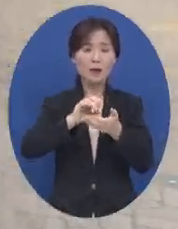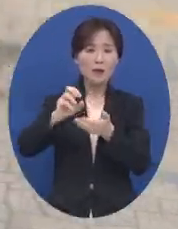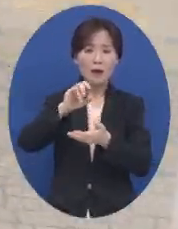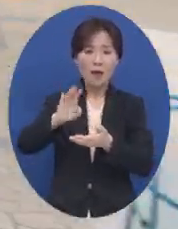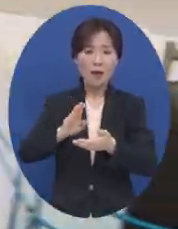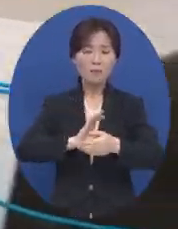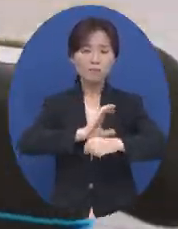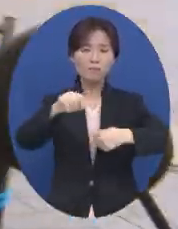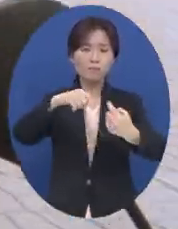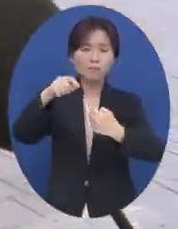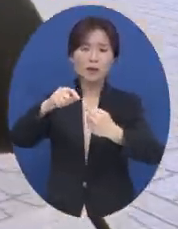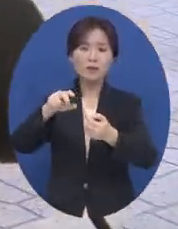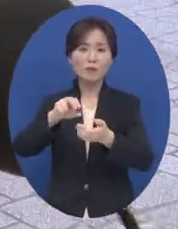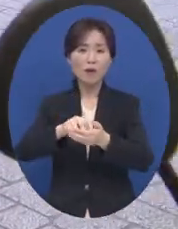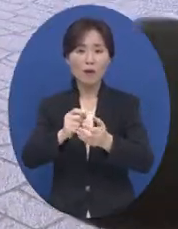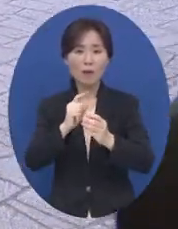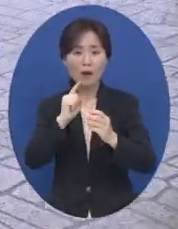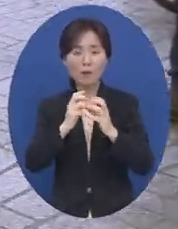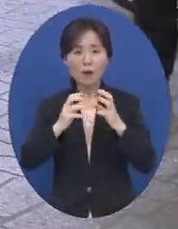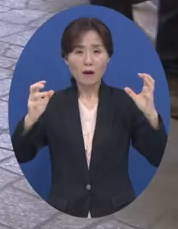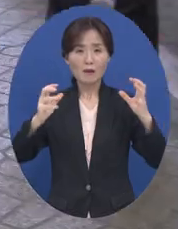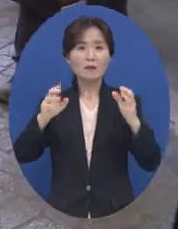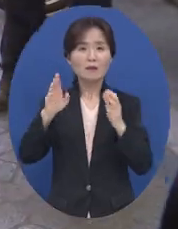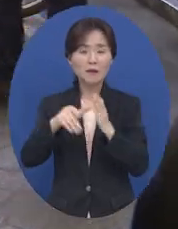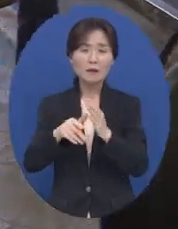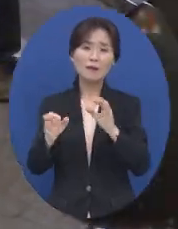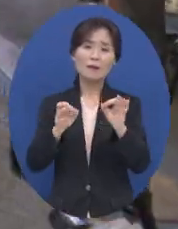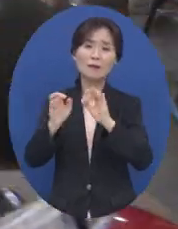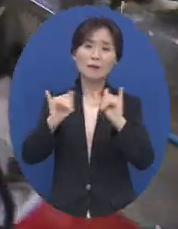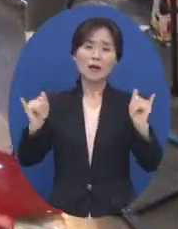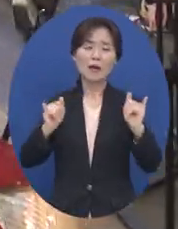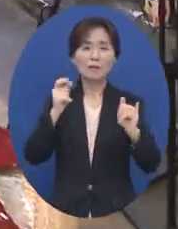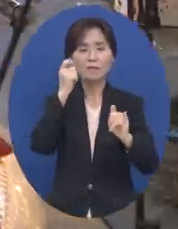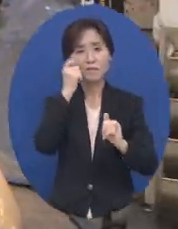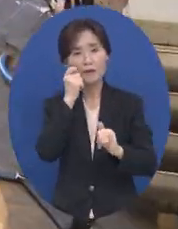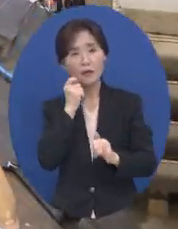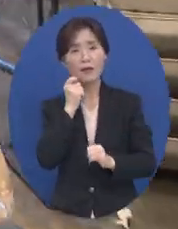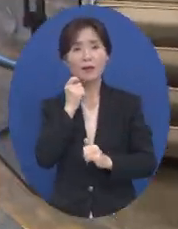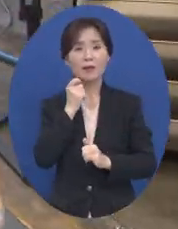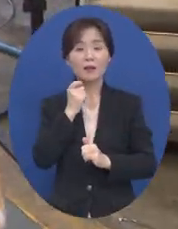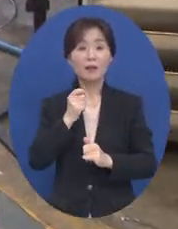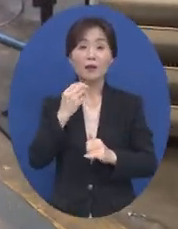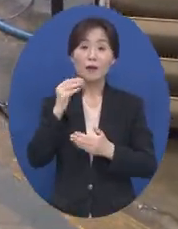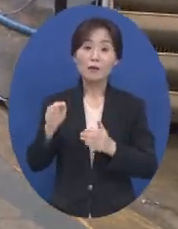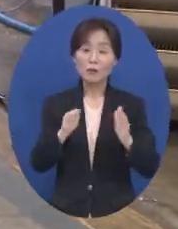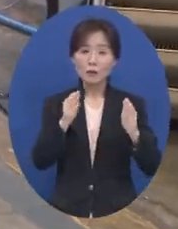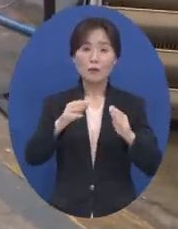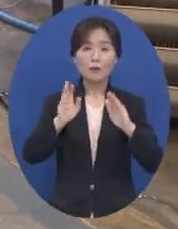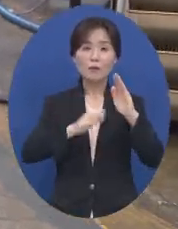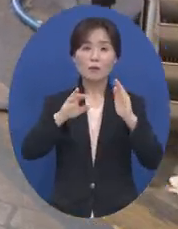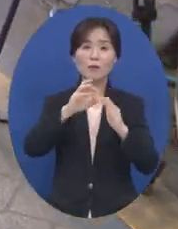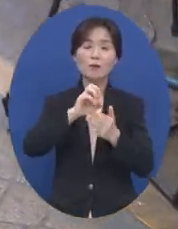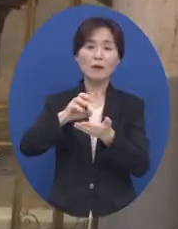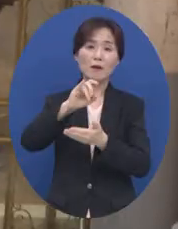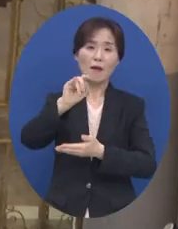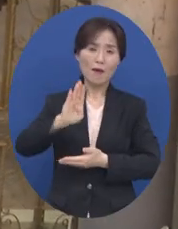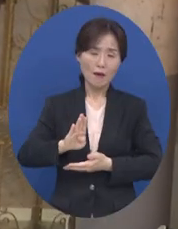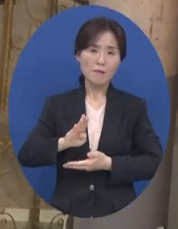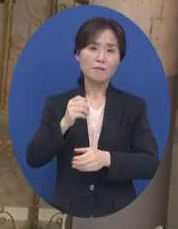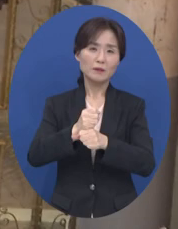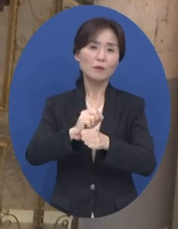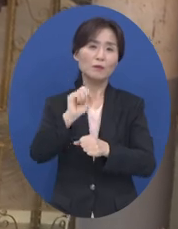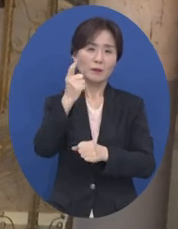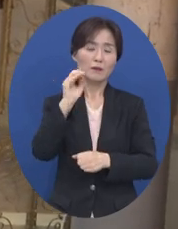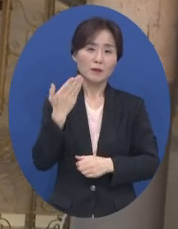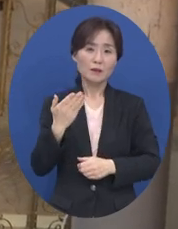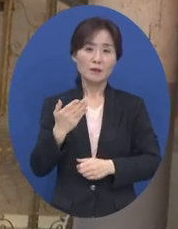됐고 그 당시 많은 상인들을 울렸습니다. 경기도가 공공 배달앱에 뛰어든 이유입니다.